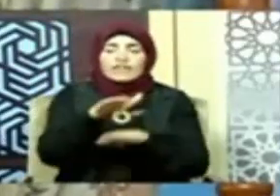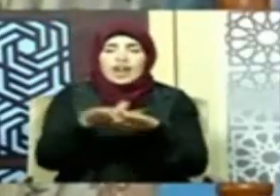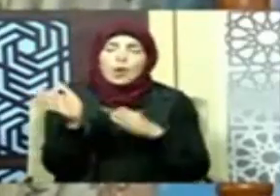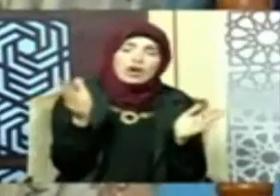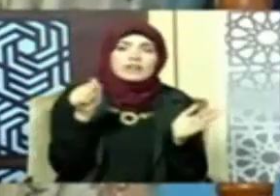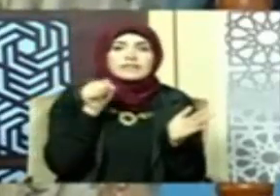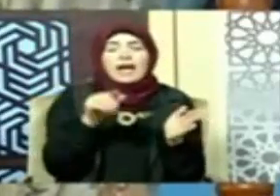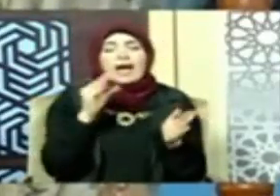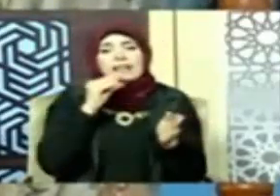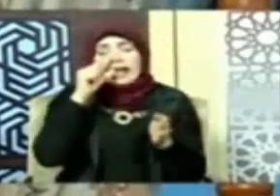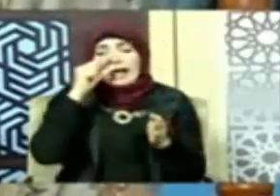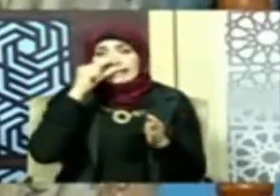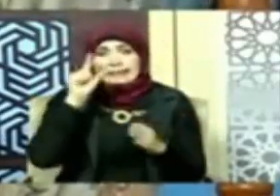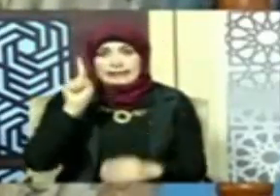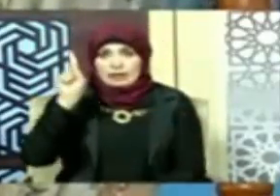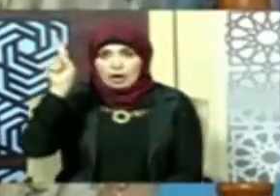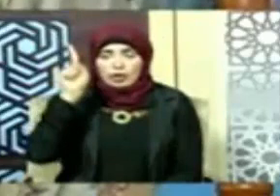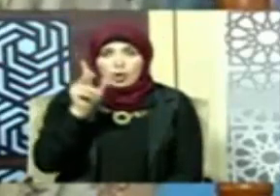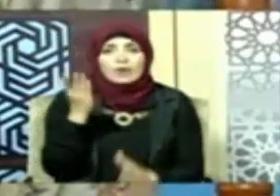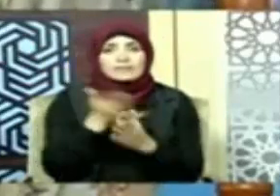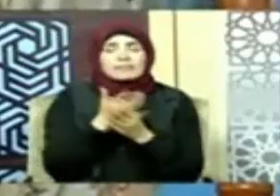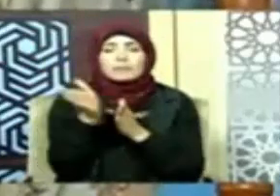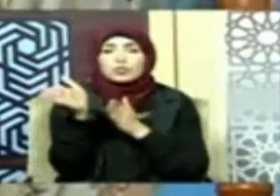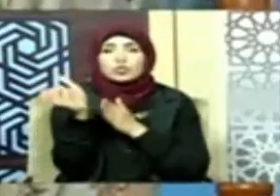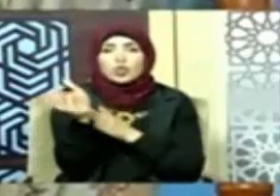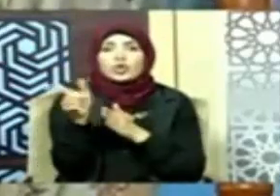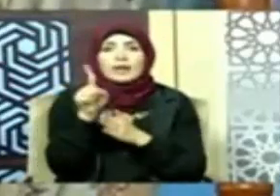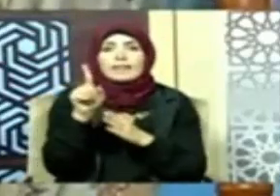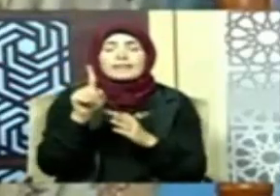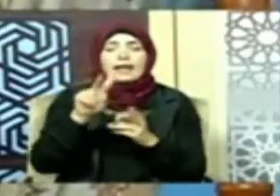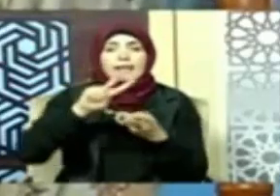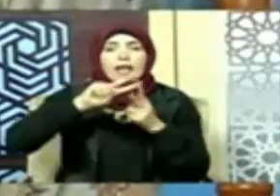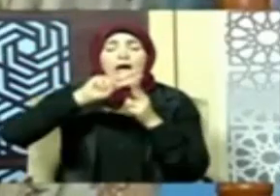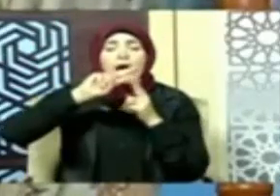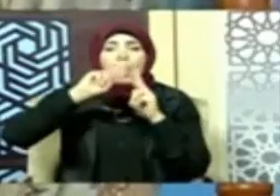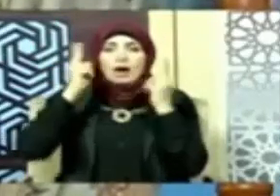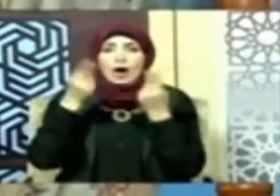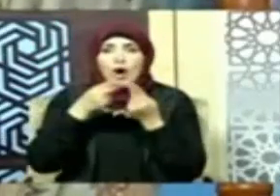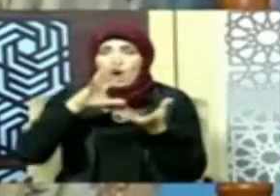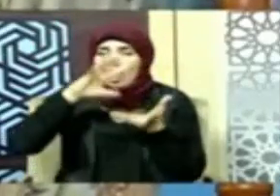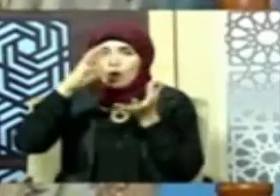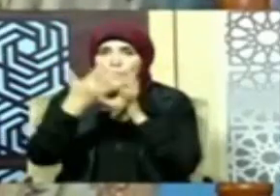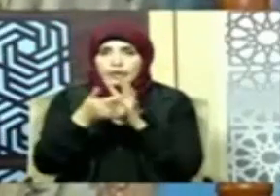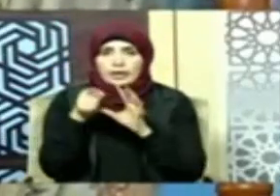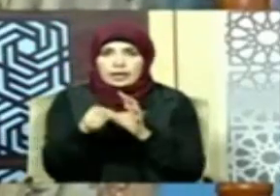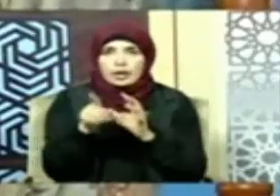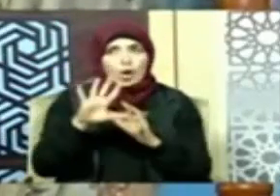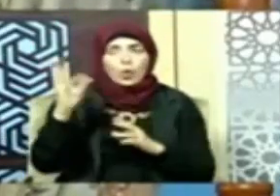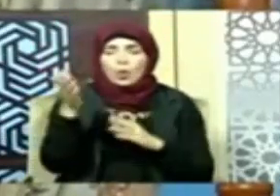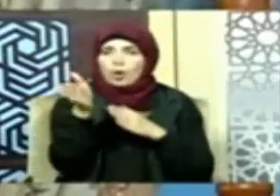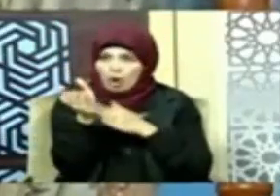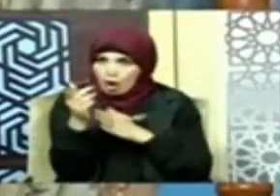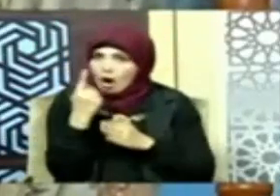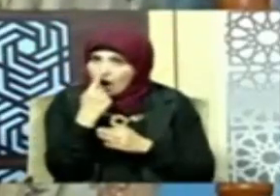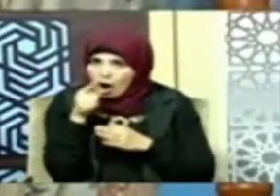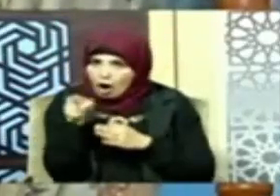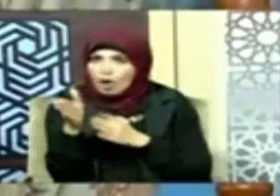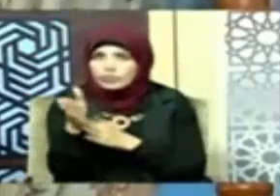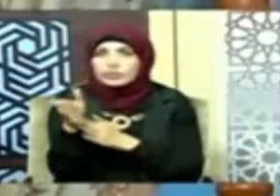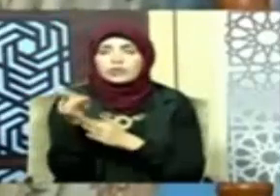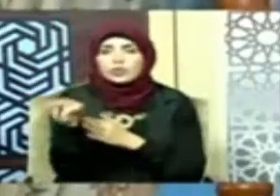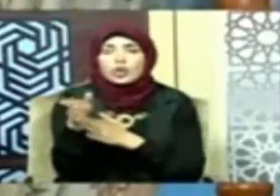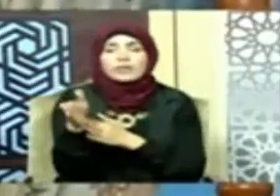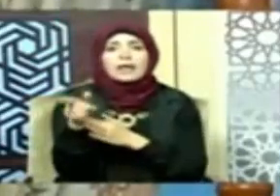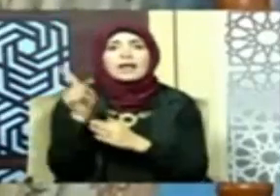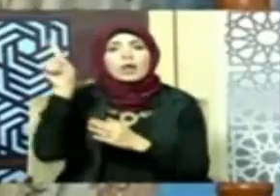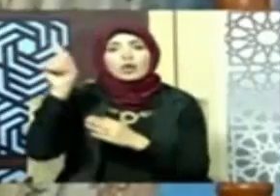الله لأنها سنة كونية لا تتخلف لا عن المتكبرين من الأمم